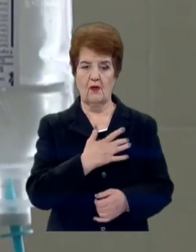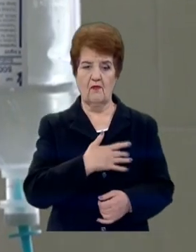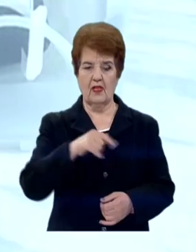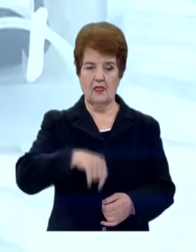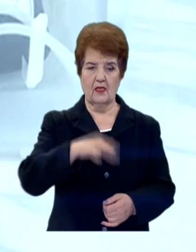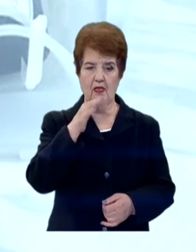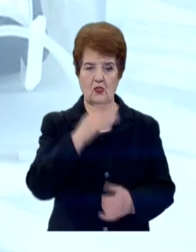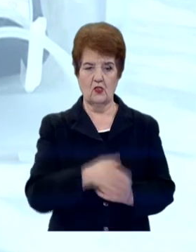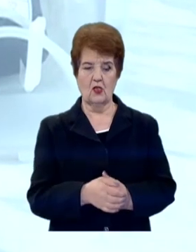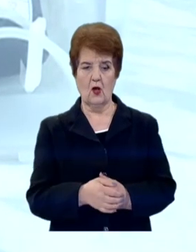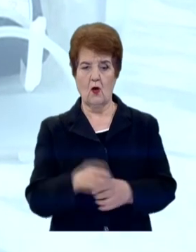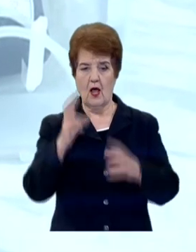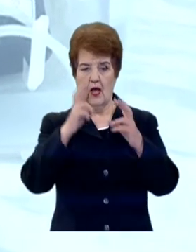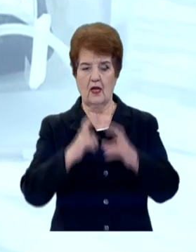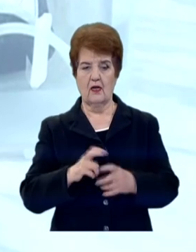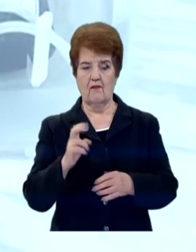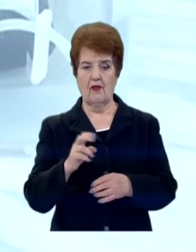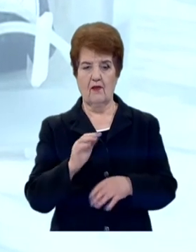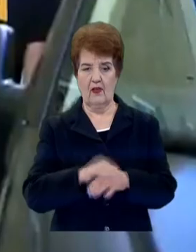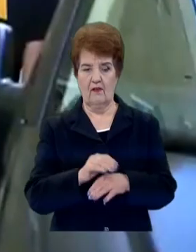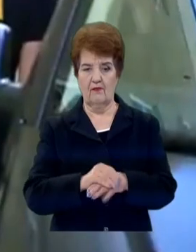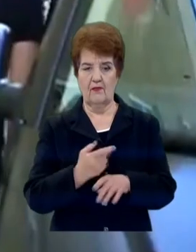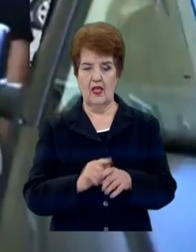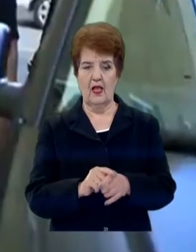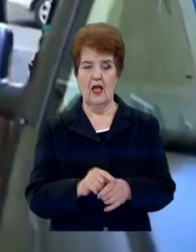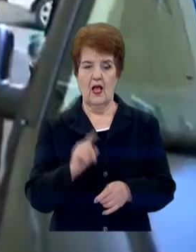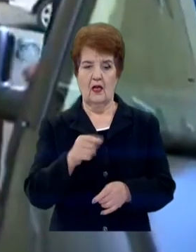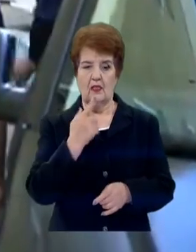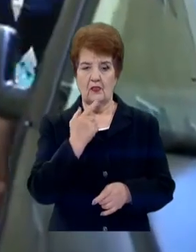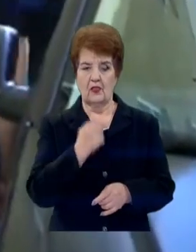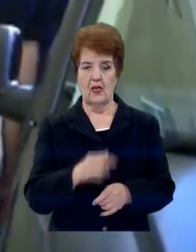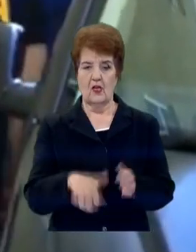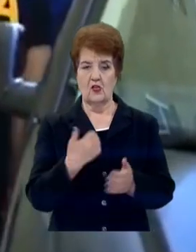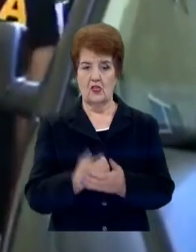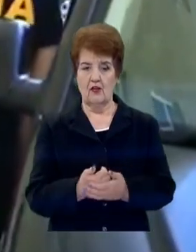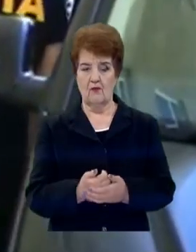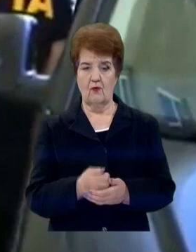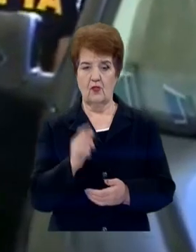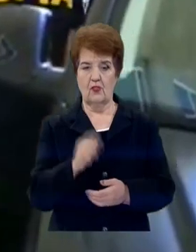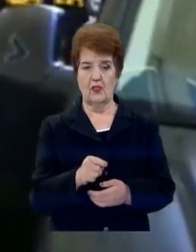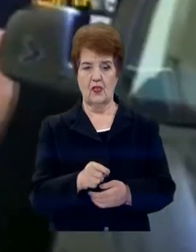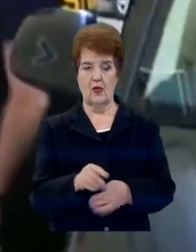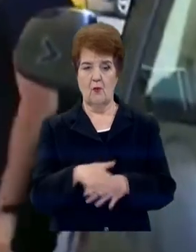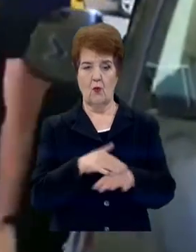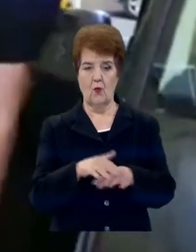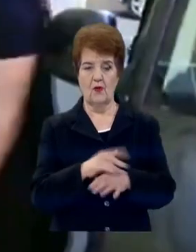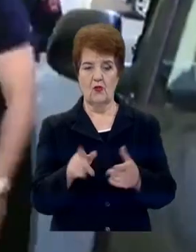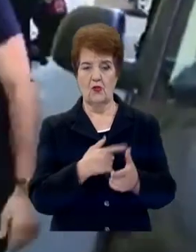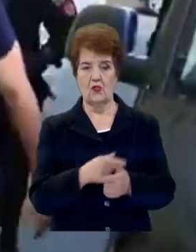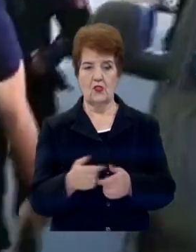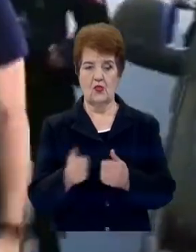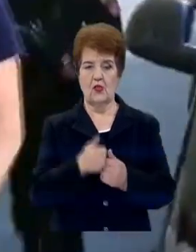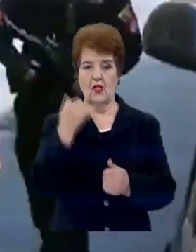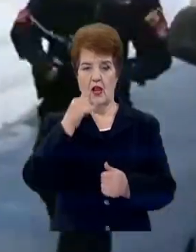Chișinău. În urma verificărilor, șeful Centrului Național de Transfuzie, un șef adjunct de la Agenția Achiziții Publice și un antreprenor de